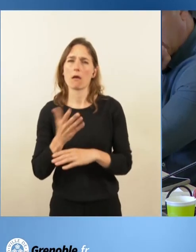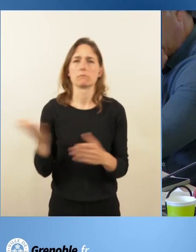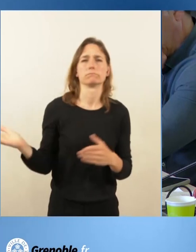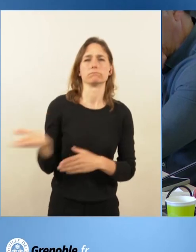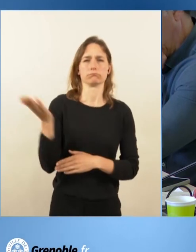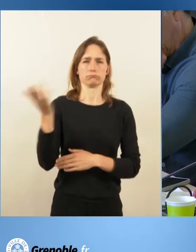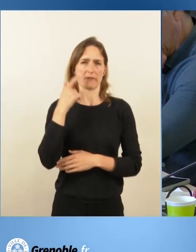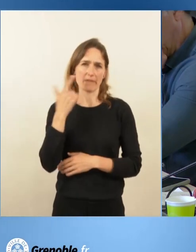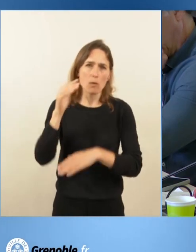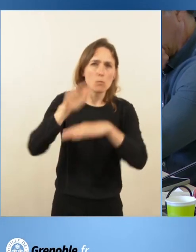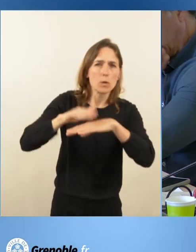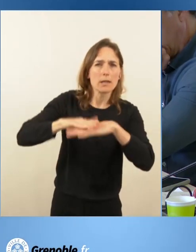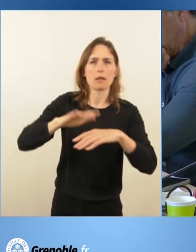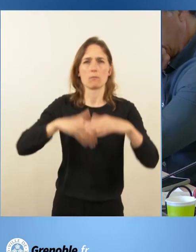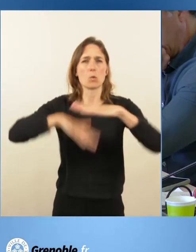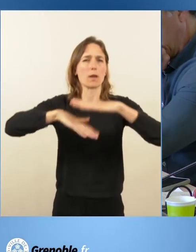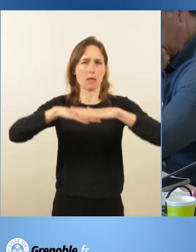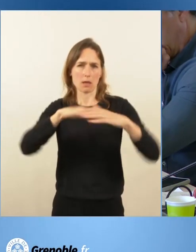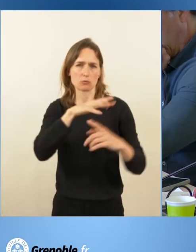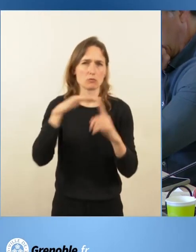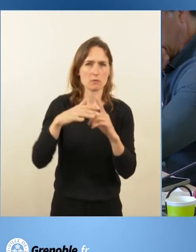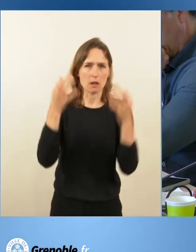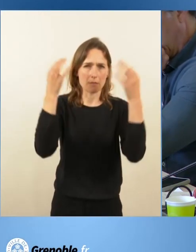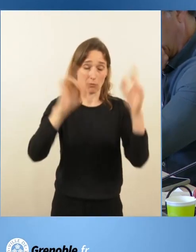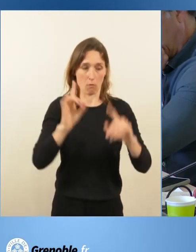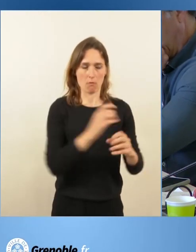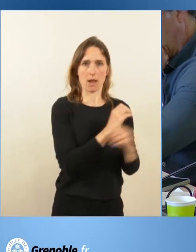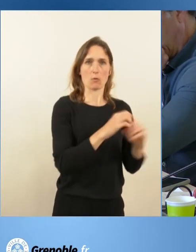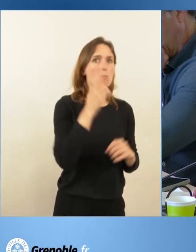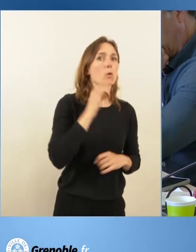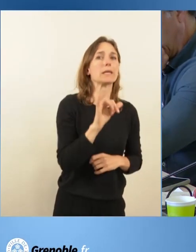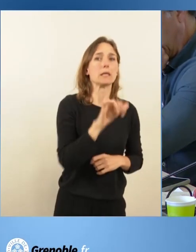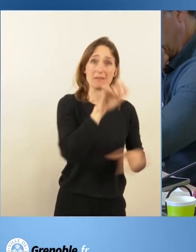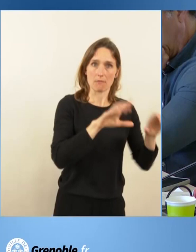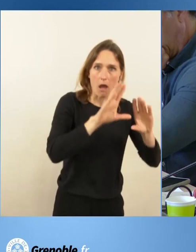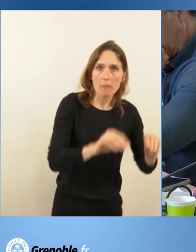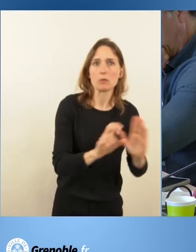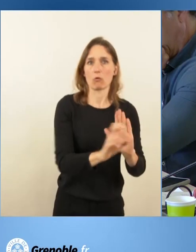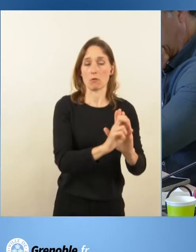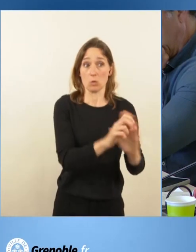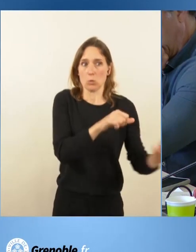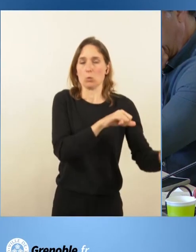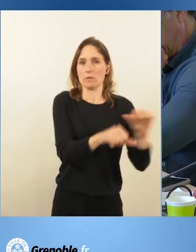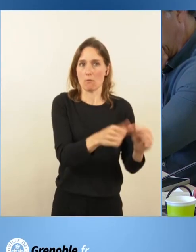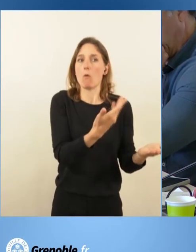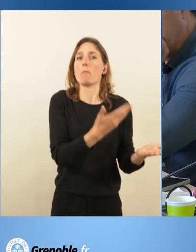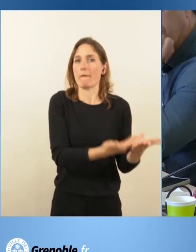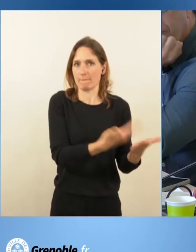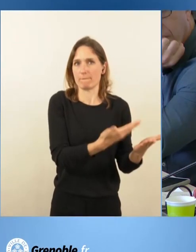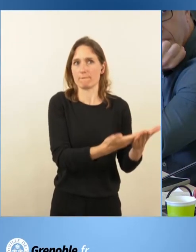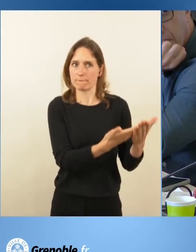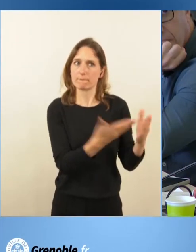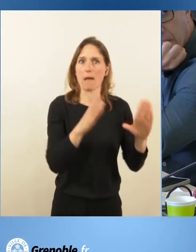permanentes deviennent gratuites uniquement pour les grenobloises et les Grenoblois sous réserve qu'ils aient bien pensé à se munir d'injustificatif de domicile avant de partir